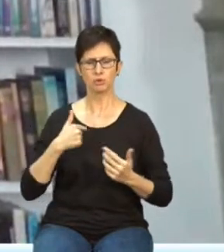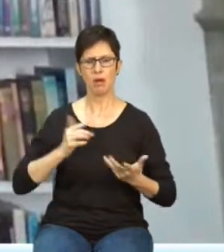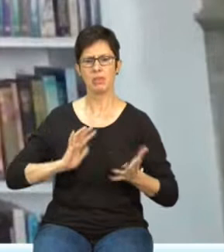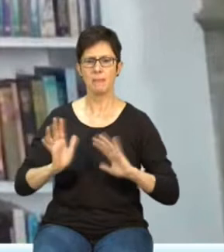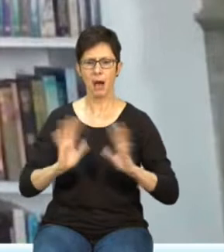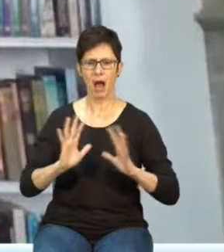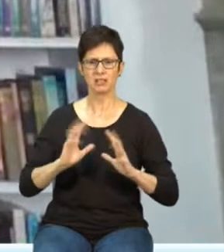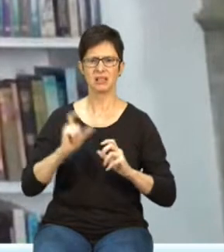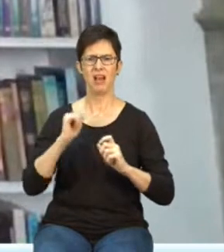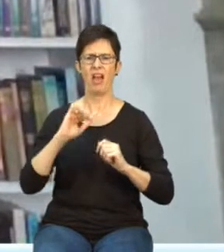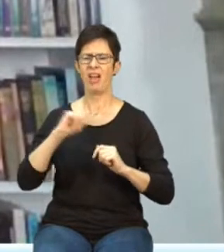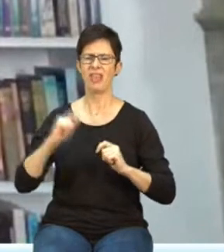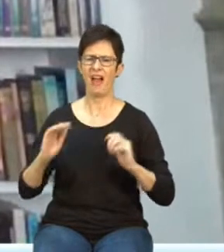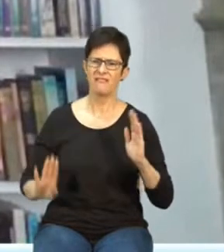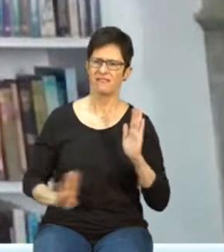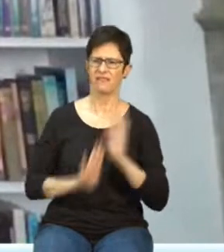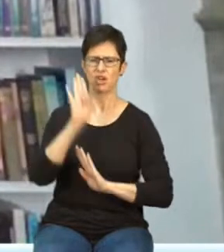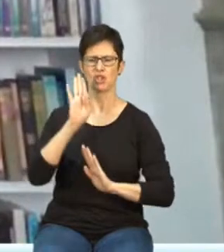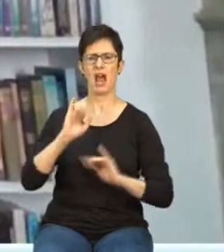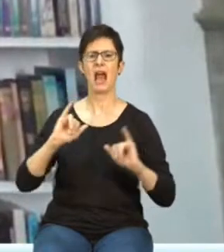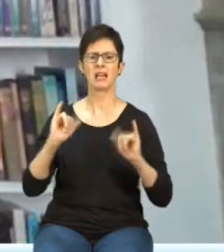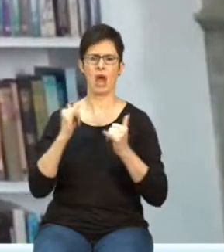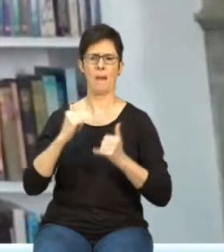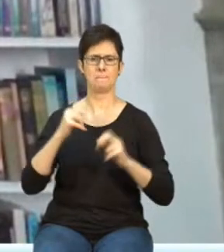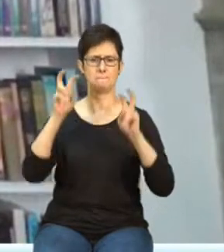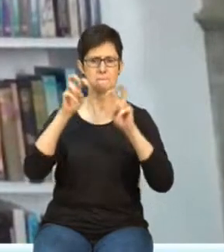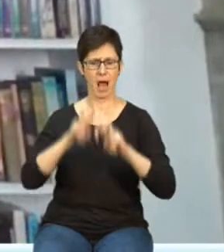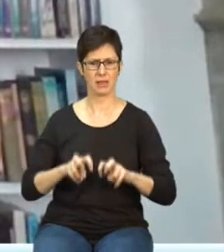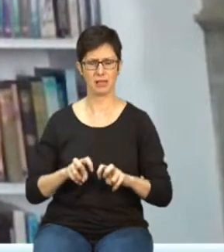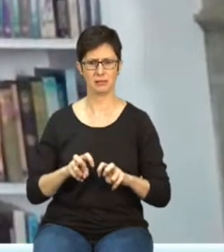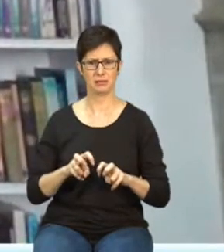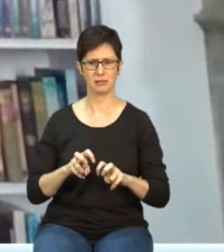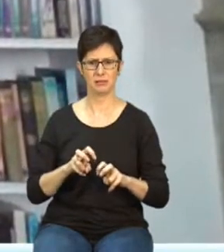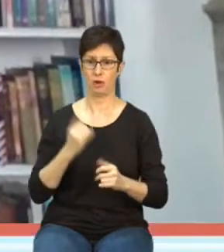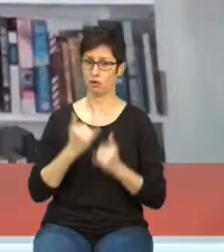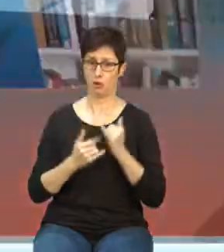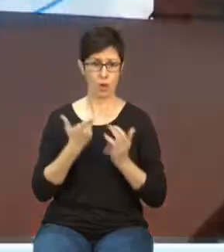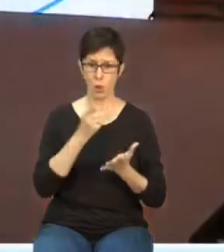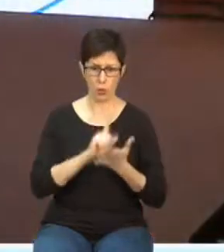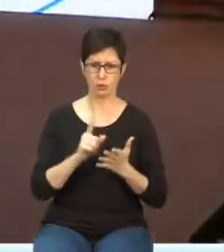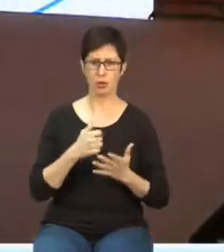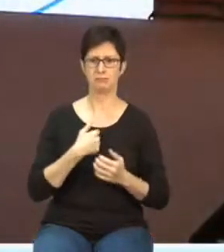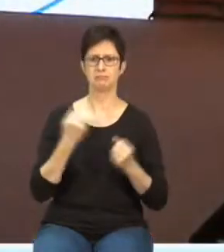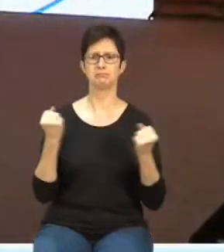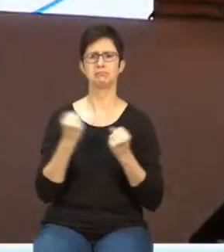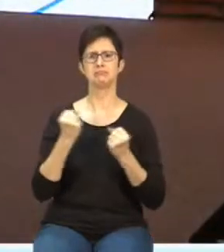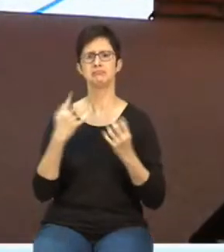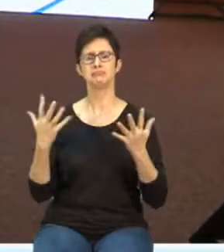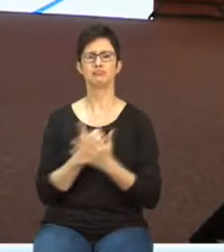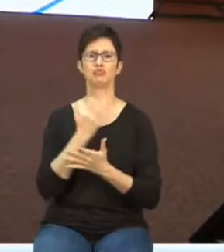najwyższą jakość prowadzonych badań bo jeżeli tego nie zrobimy No to nie możemy liczyć na jakieś przełomowe osiągnięcie w tym zakresie